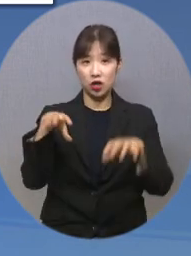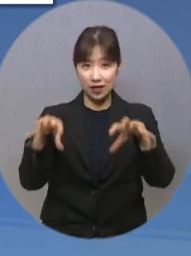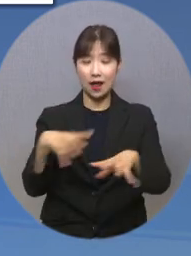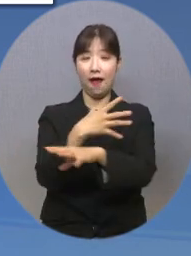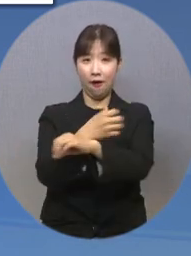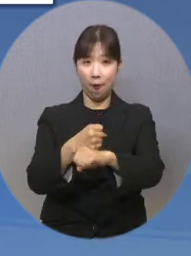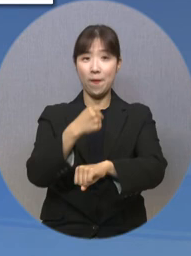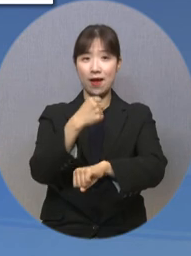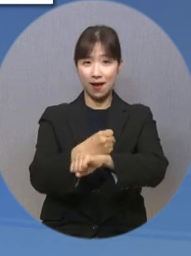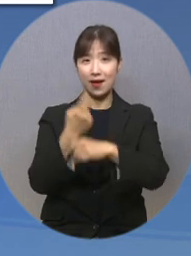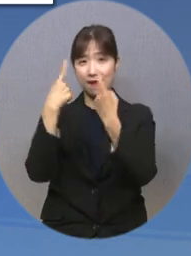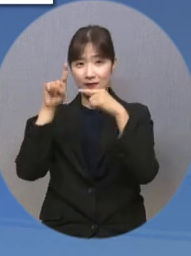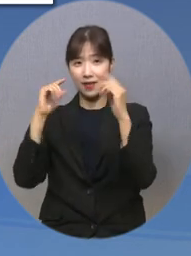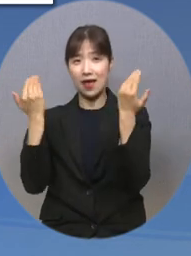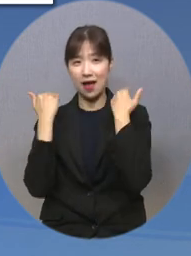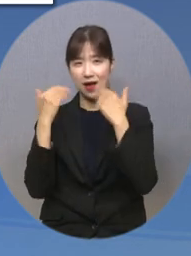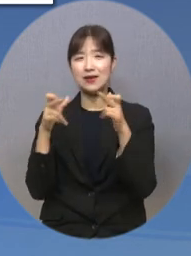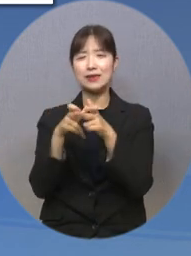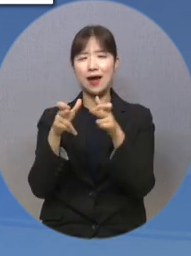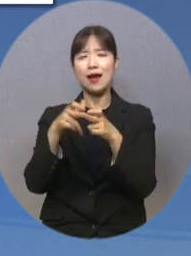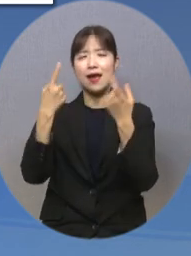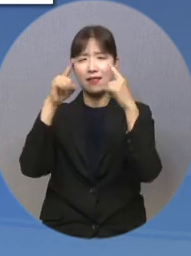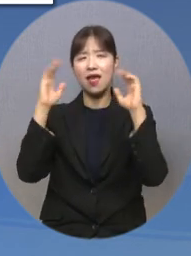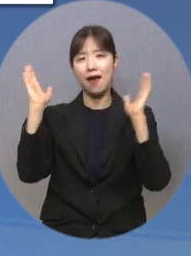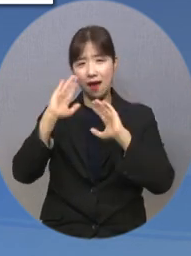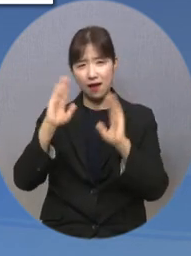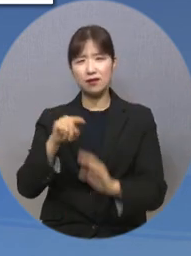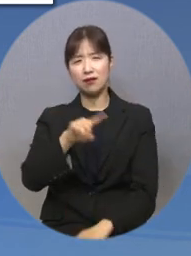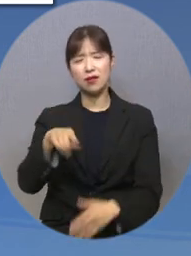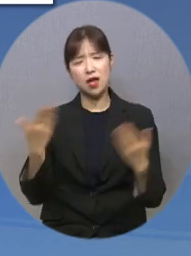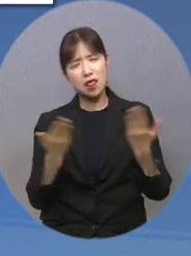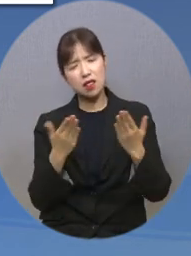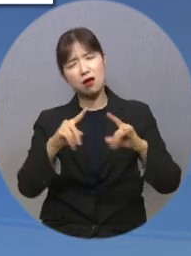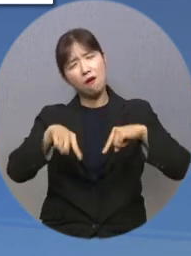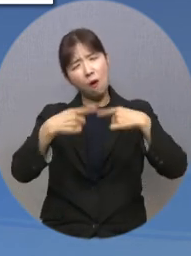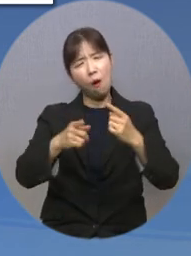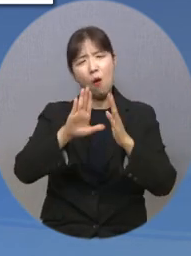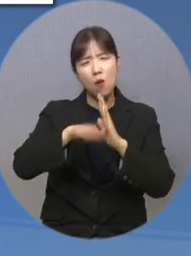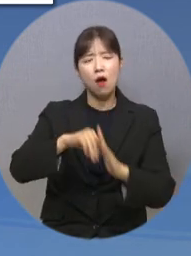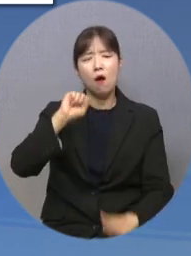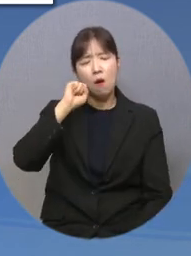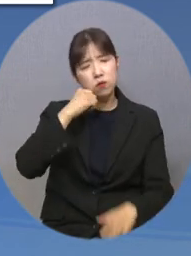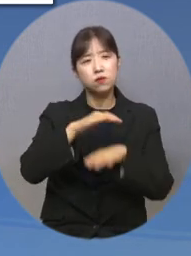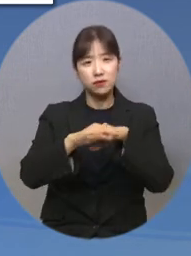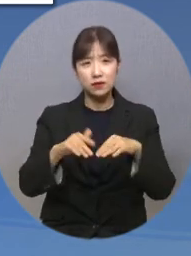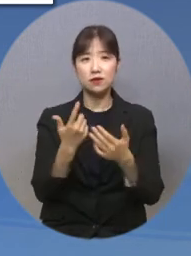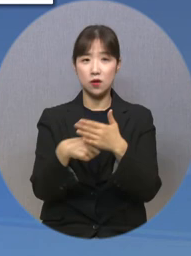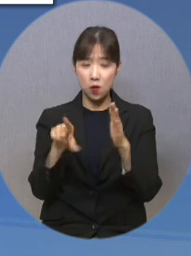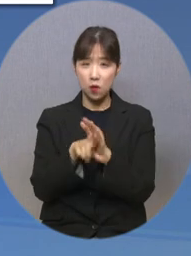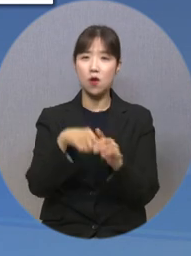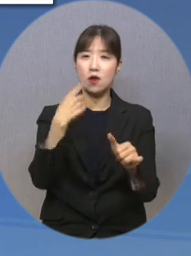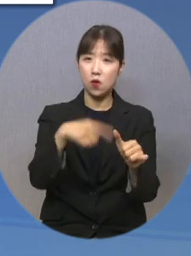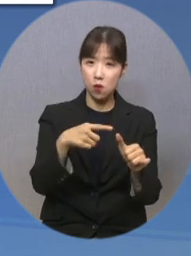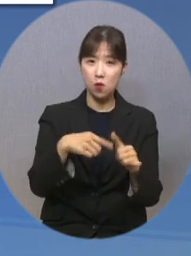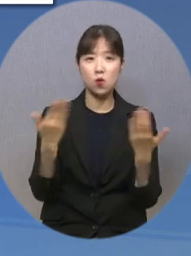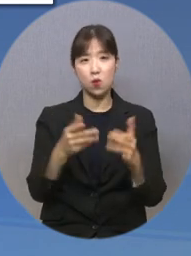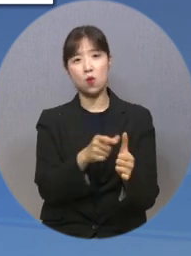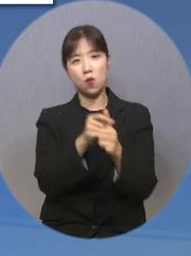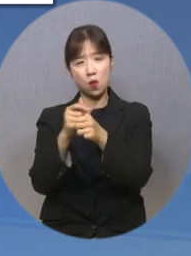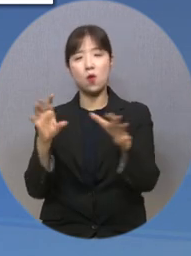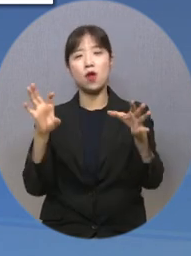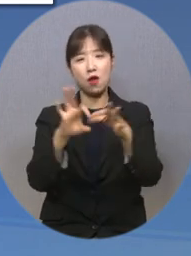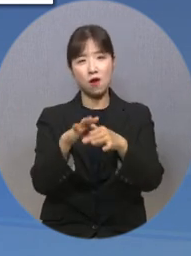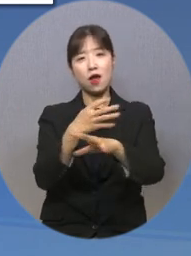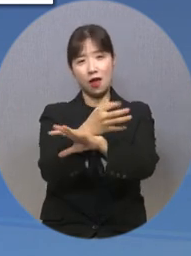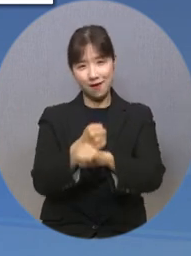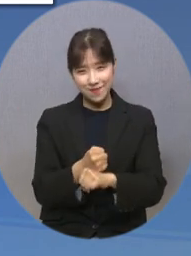통해 강동대학교 장애 대학생들이 구직 과정에서 겪는 어려움을 해소하기 위해 교육, 고용, 연계